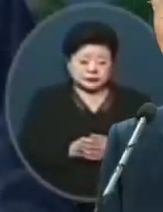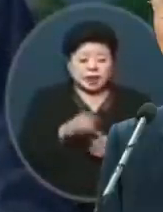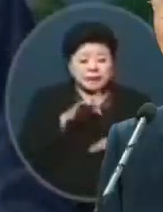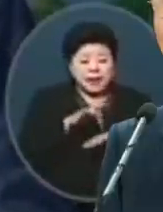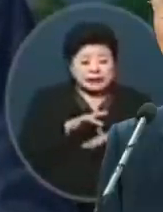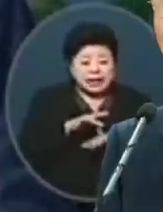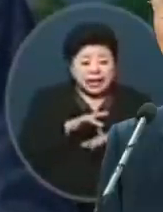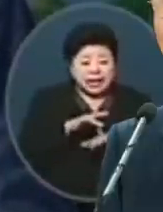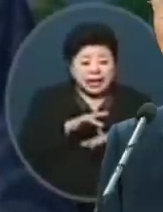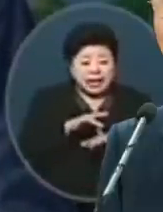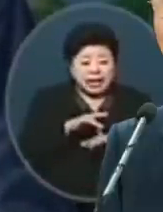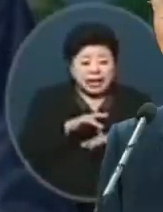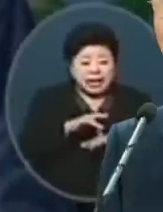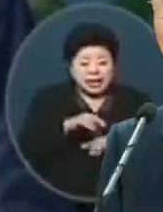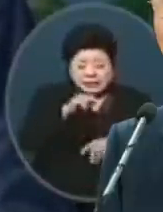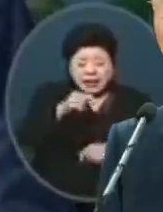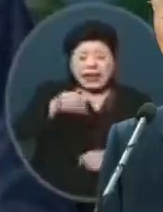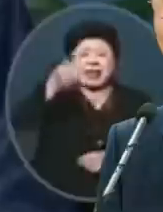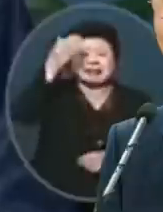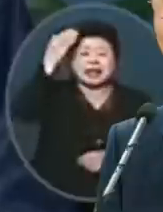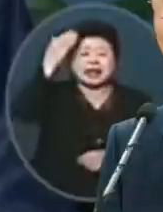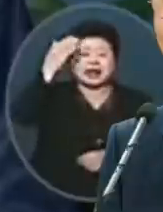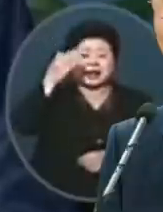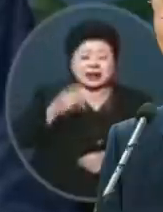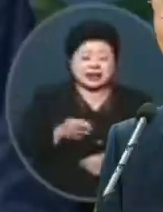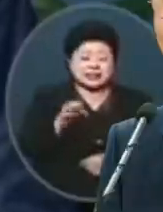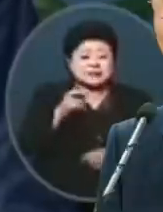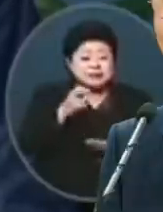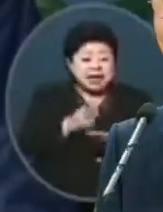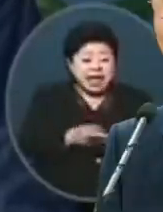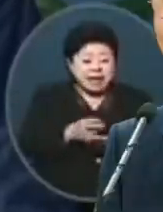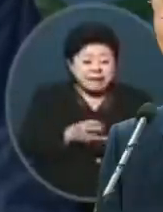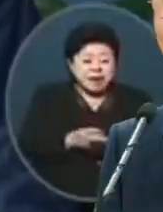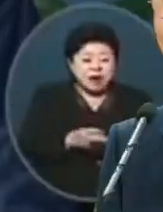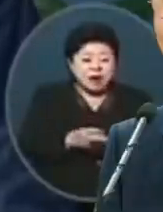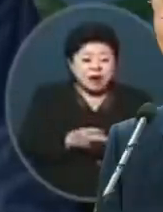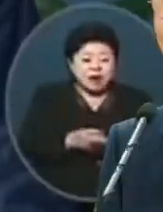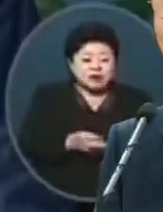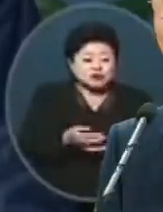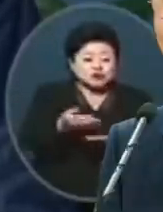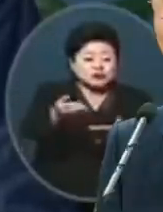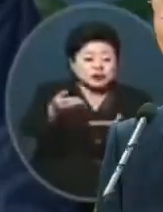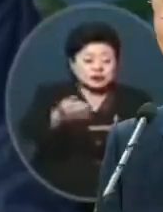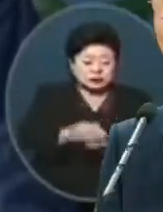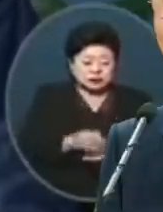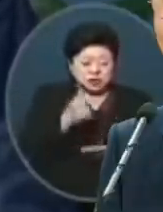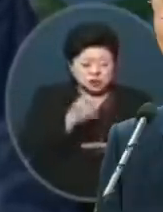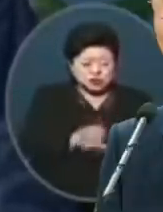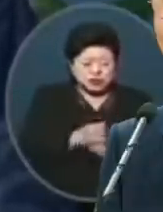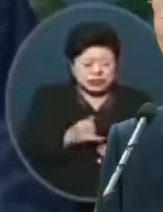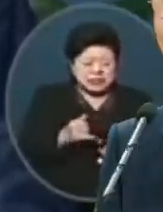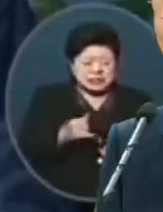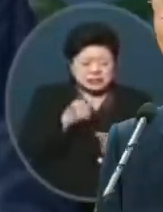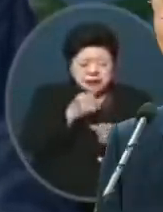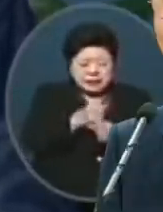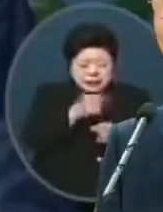마귀가 옛날 십계명을 들추어 가지고서 죄인으로